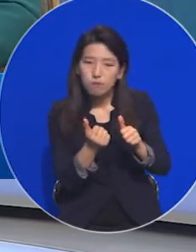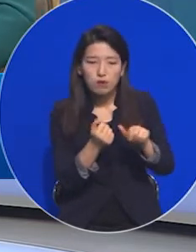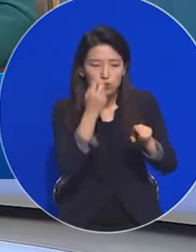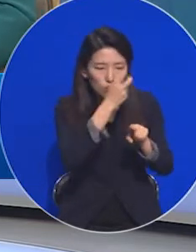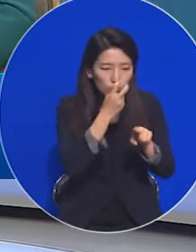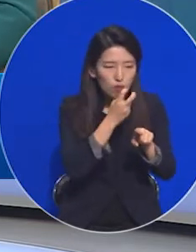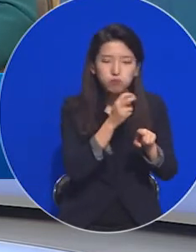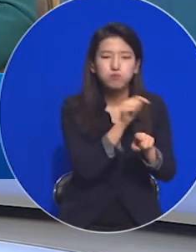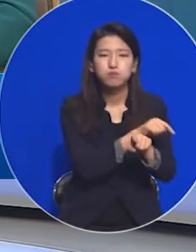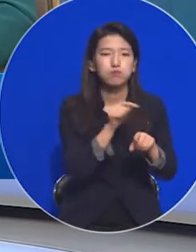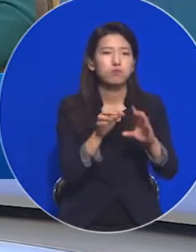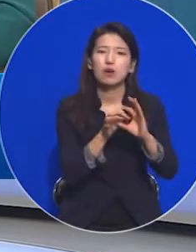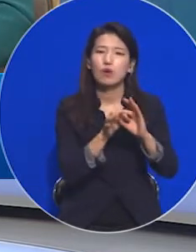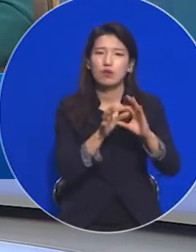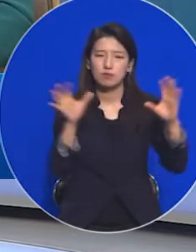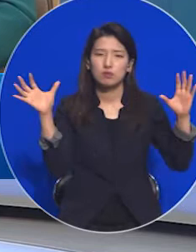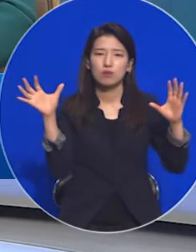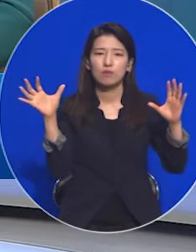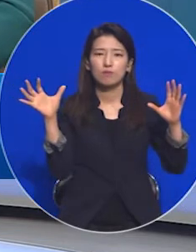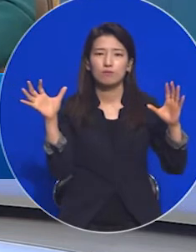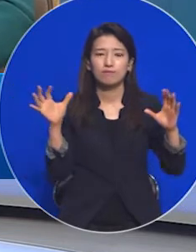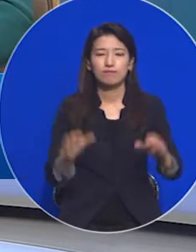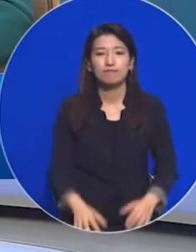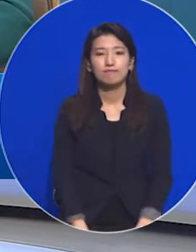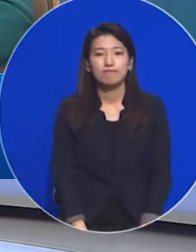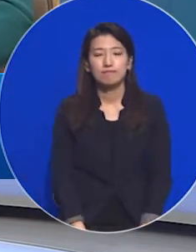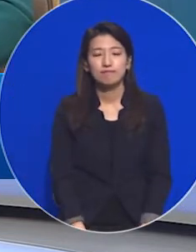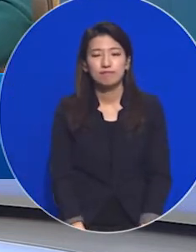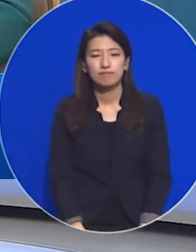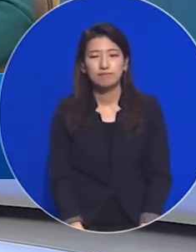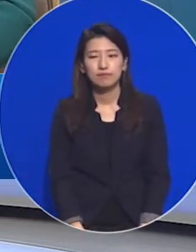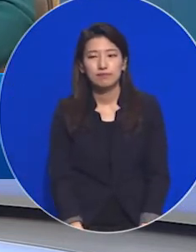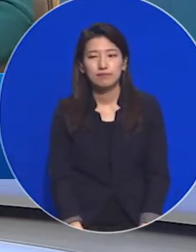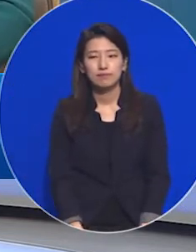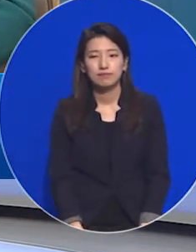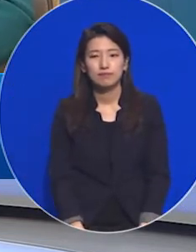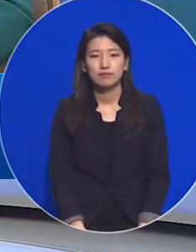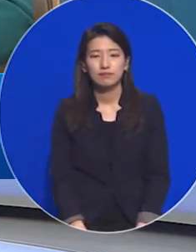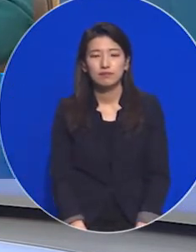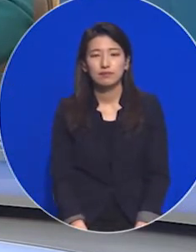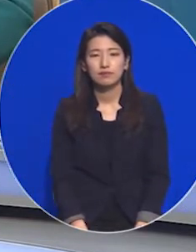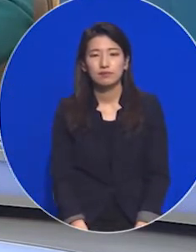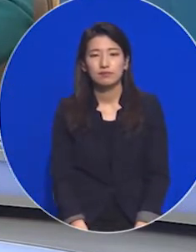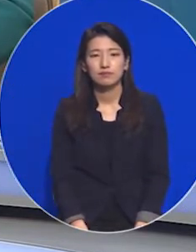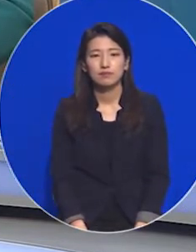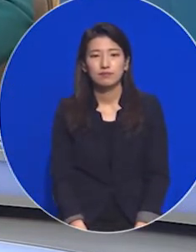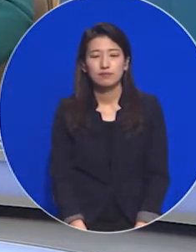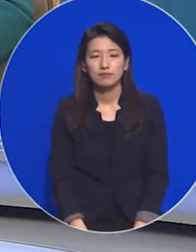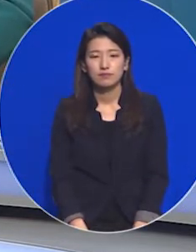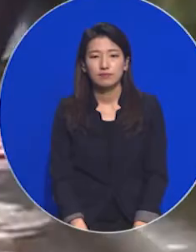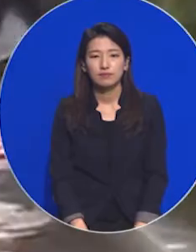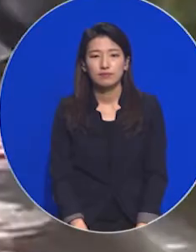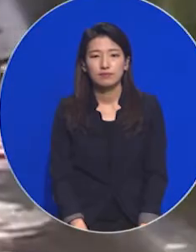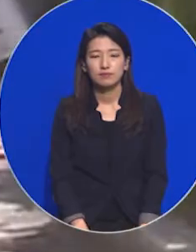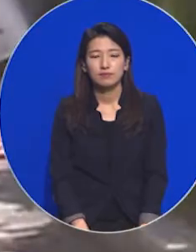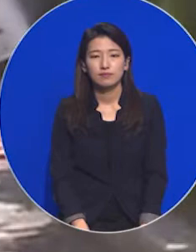상반응과 사망 사이 인과성을 인정하기 어렵다고 판단했는데요. 이수복 기자의 보도입니다.